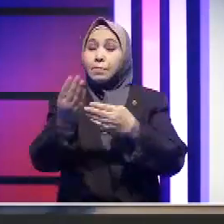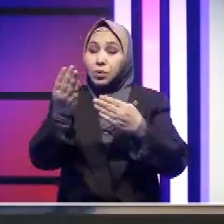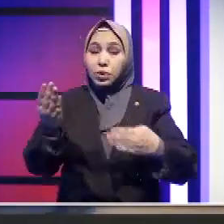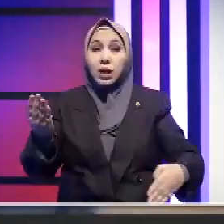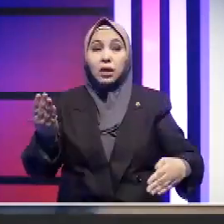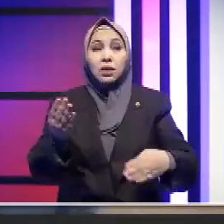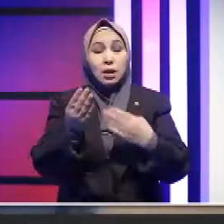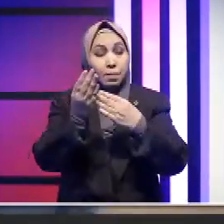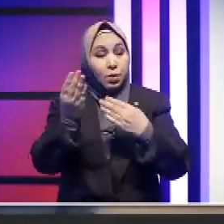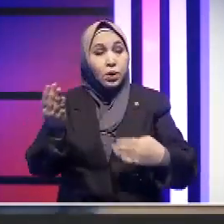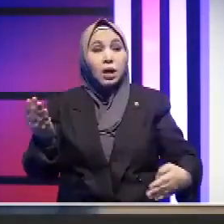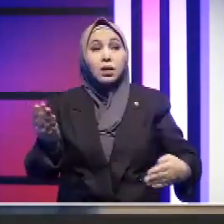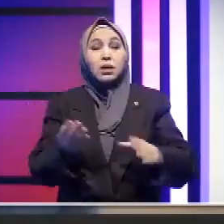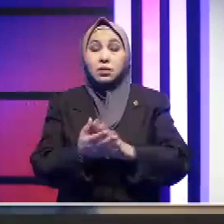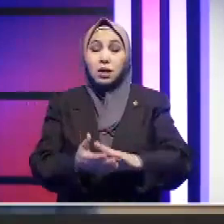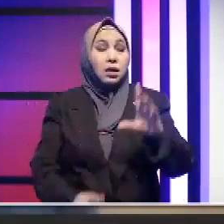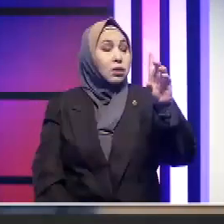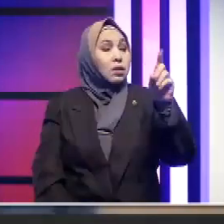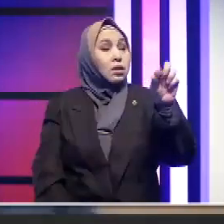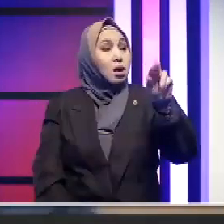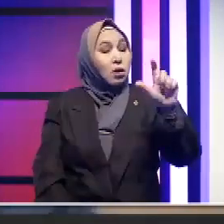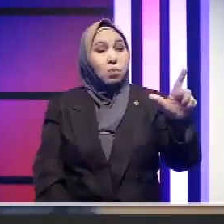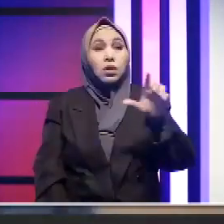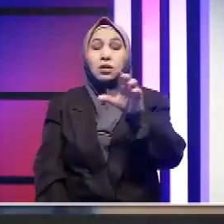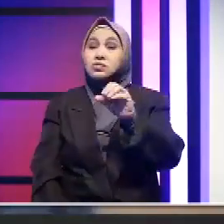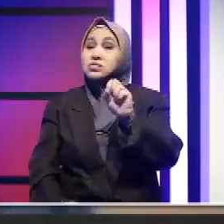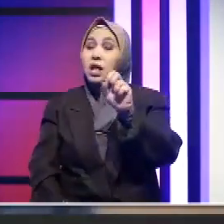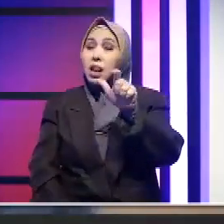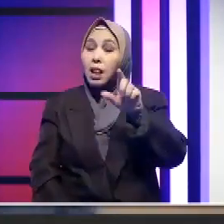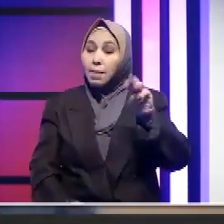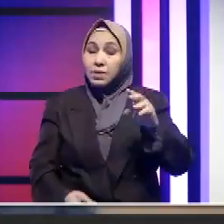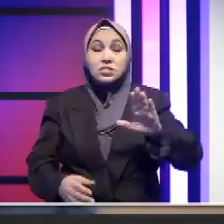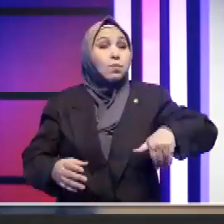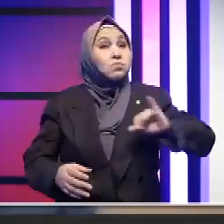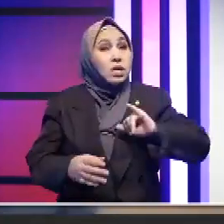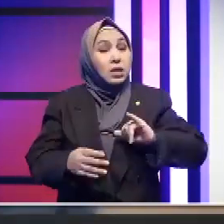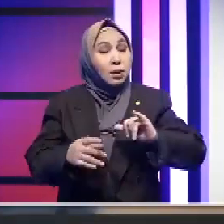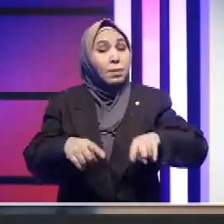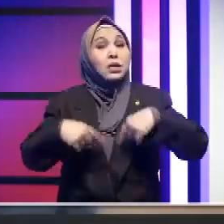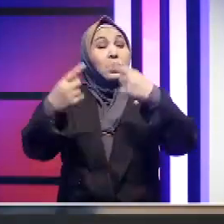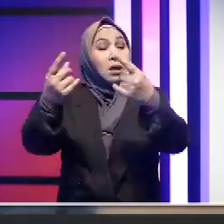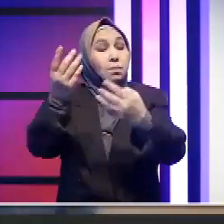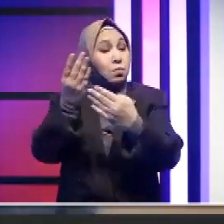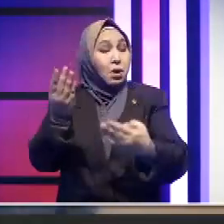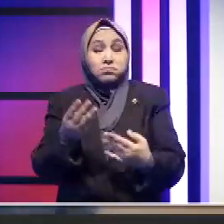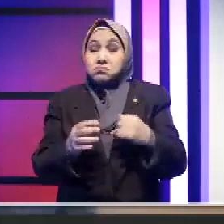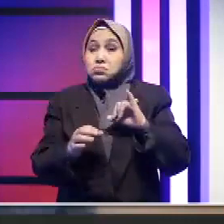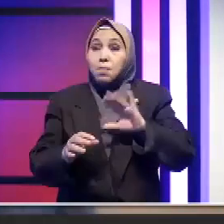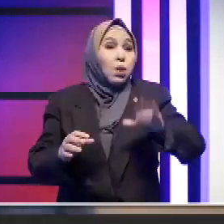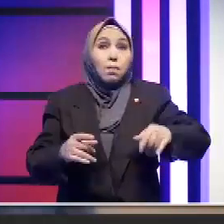Brunei benar-benar tertanam masalah sebelum saya ke Brunei Saya tidak ada pengetahuan